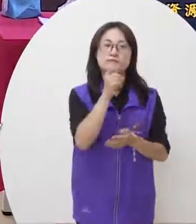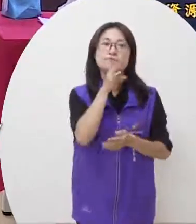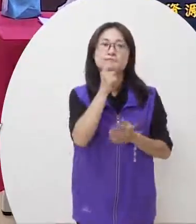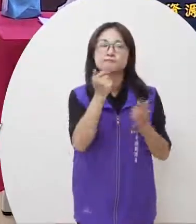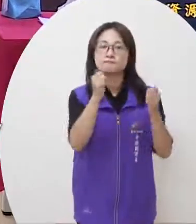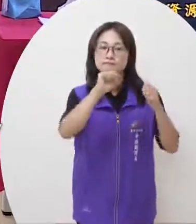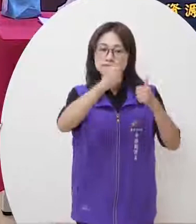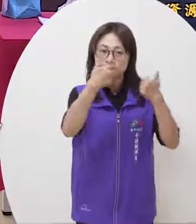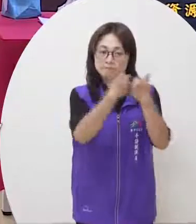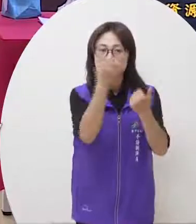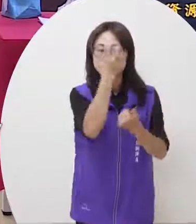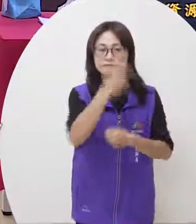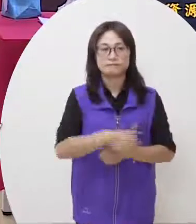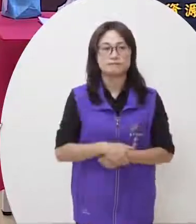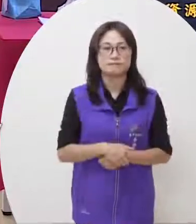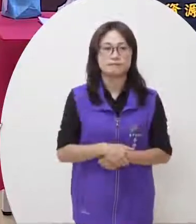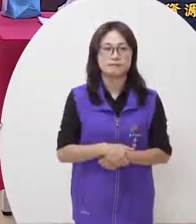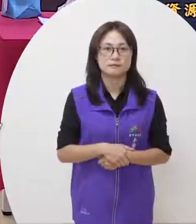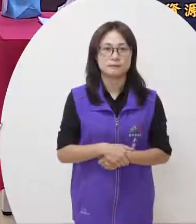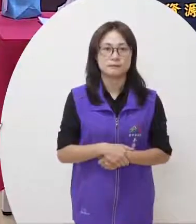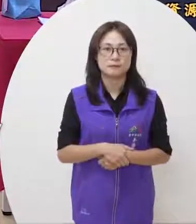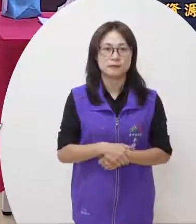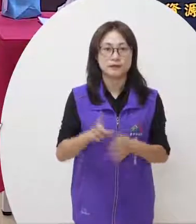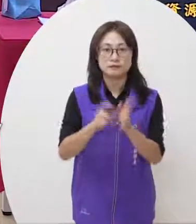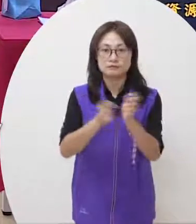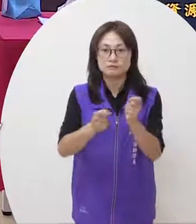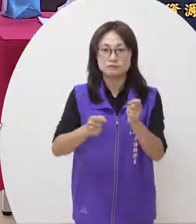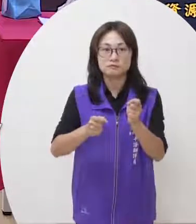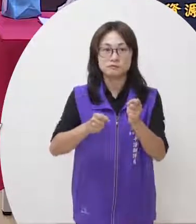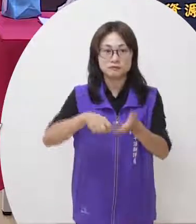送请台中市议会审议。 临时动议。